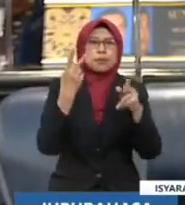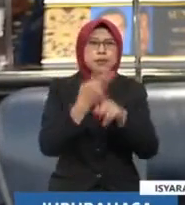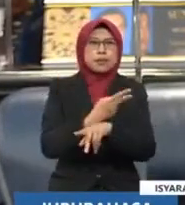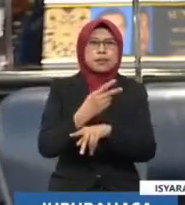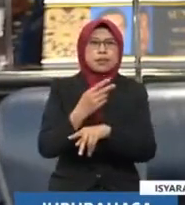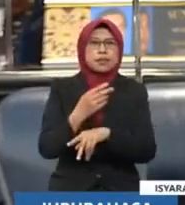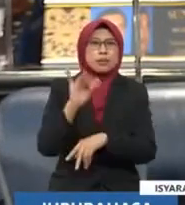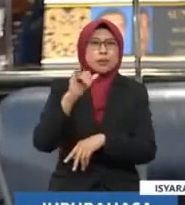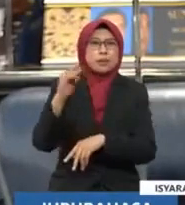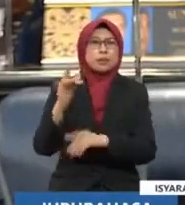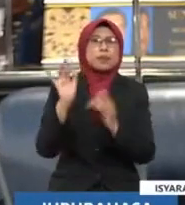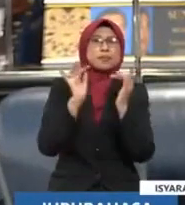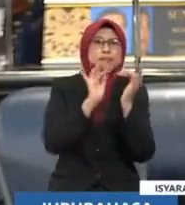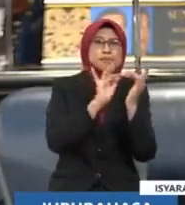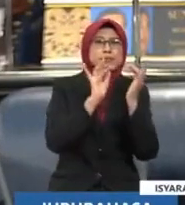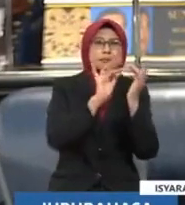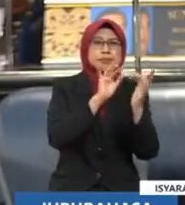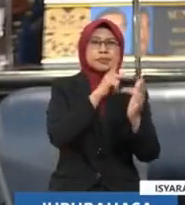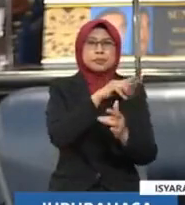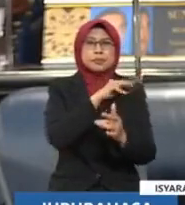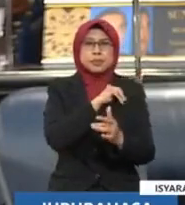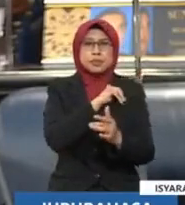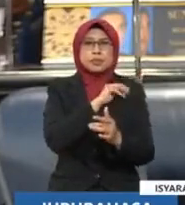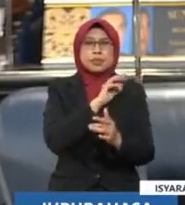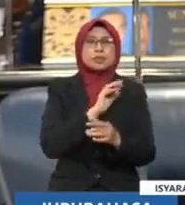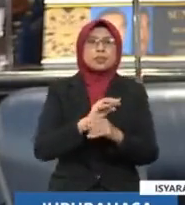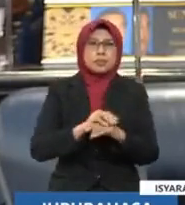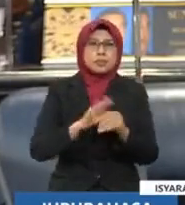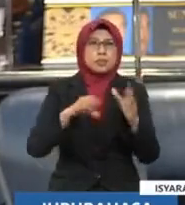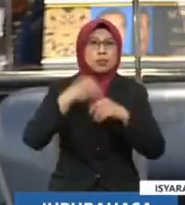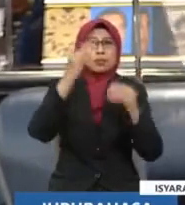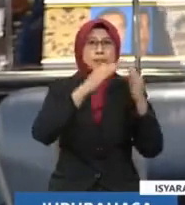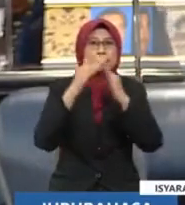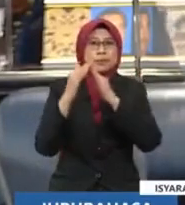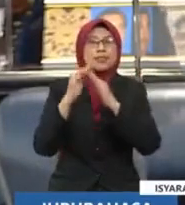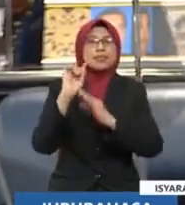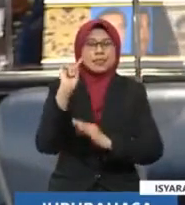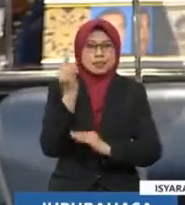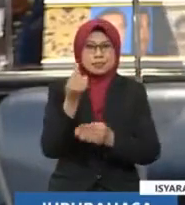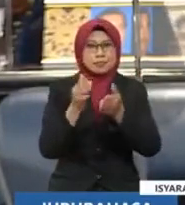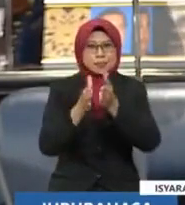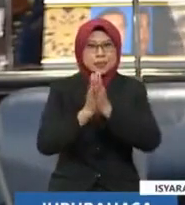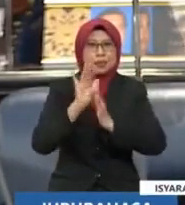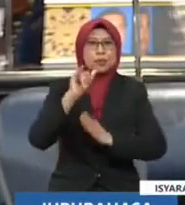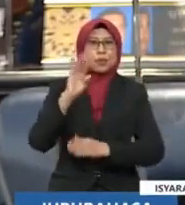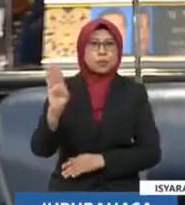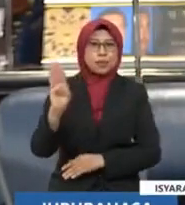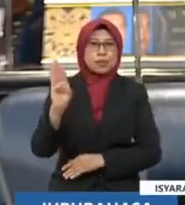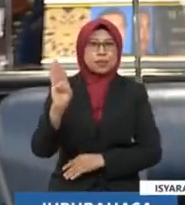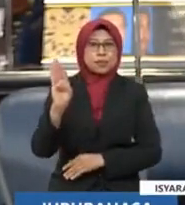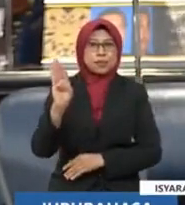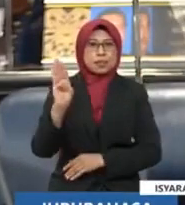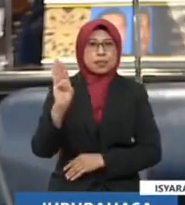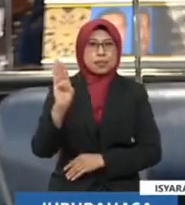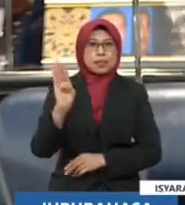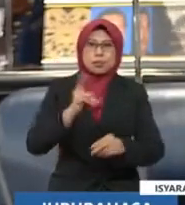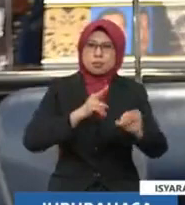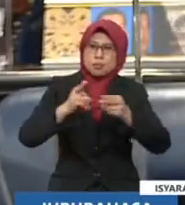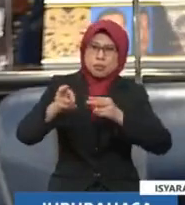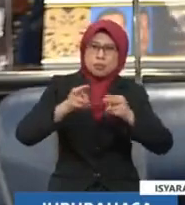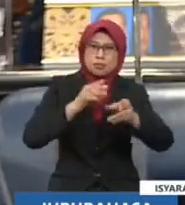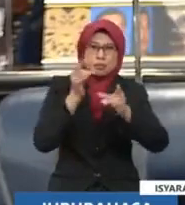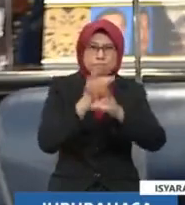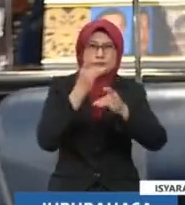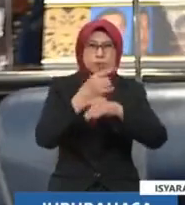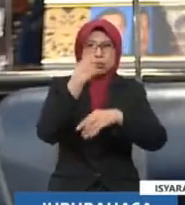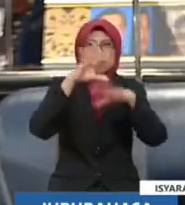Yang Berhormat Baling telah menghubungi pihak Kementerian Pembangunan Luar Bandar. Dan cuma kita nak minta sedikit Yang Berhormat Baling yang memang berusaha kuat dari